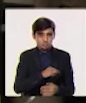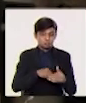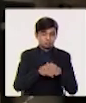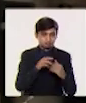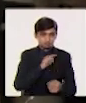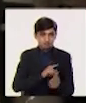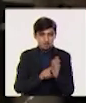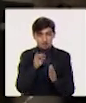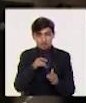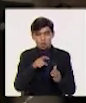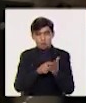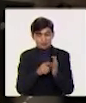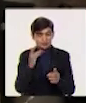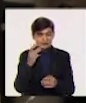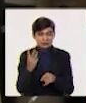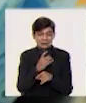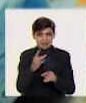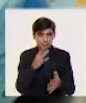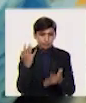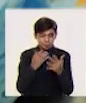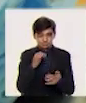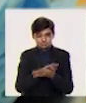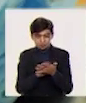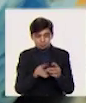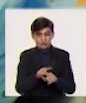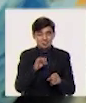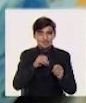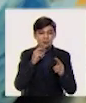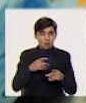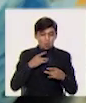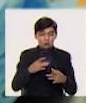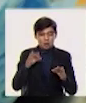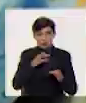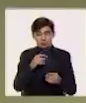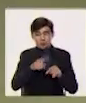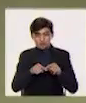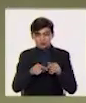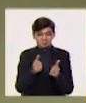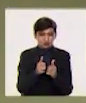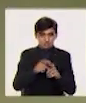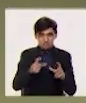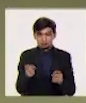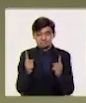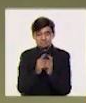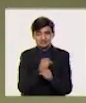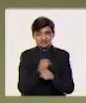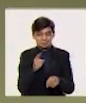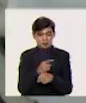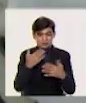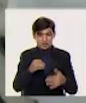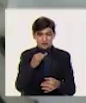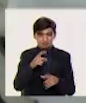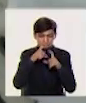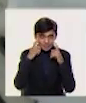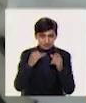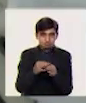бөлмені күніне 3 рет сәулелендіріп, желдетеді. Мәдени іс-шаралар өткізу тоқтап, туған-туыстармен кездесуге тыйым салынған. Бетперде тағып,